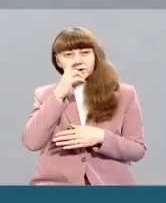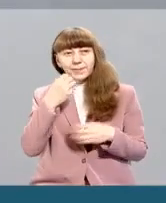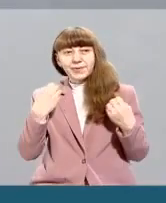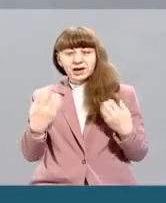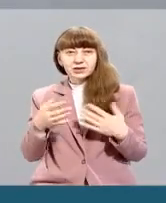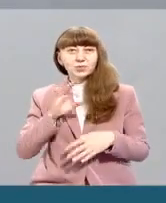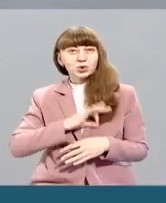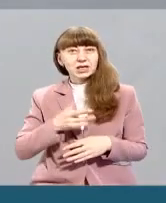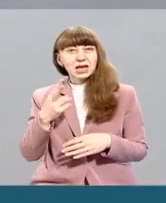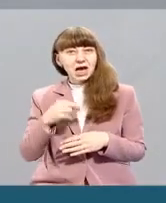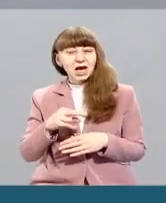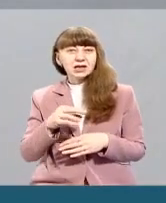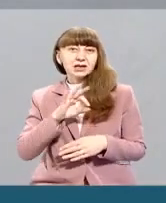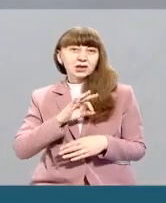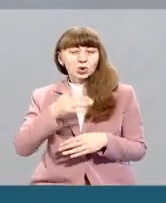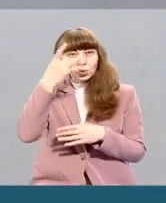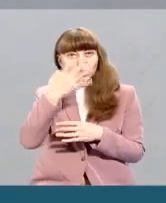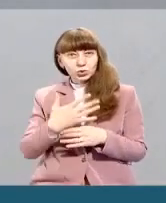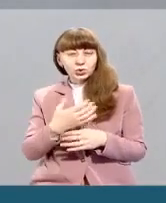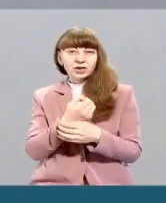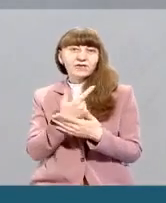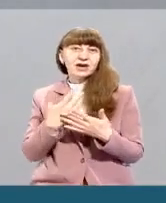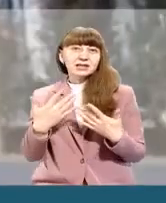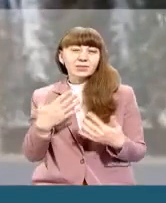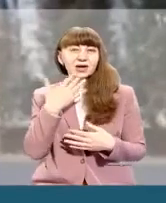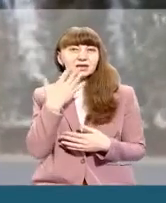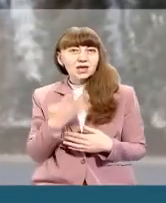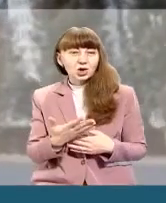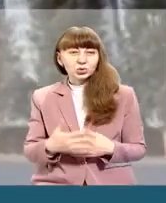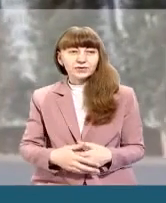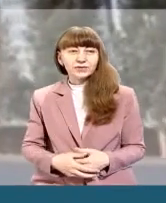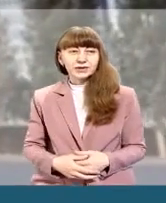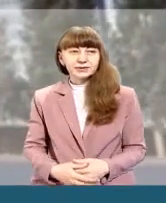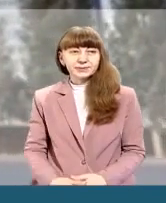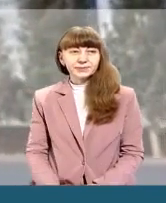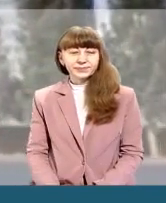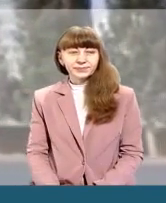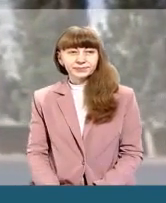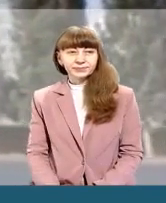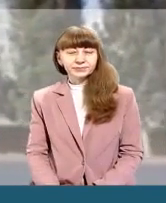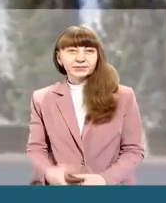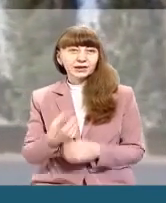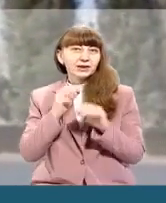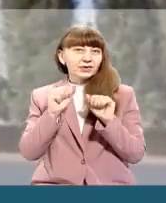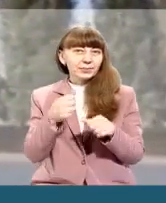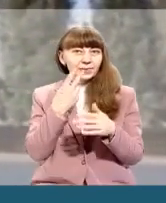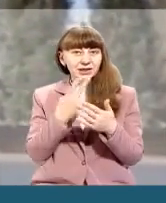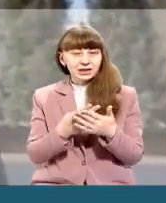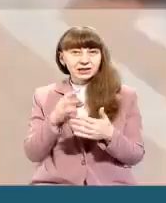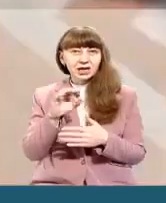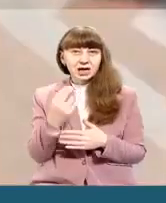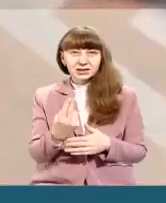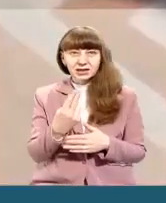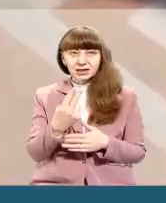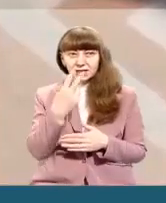для проявления культурного и этнического разнообразия народов и народностей населения республики. Это возможность показать